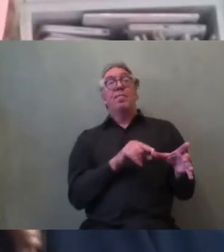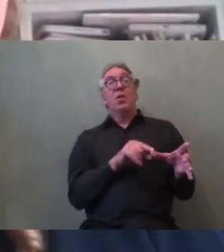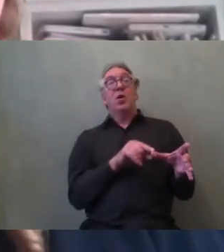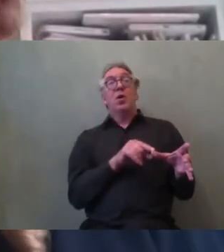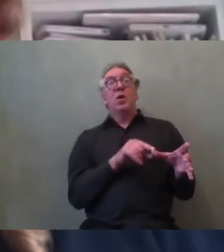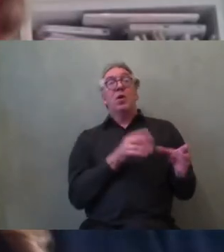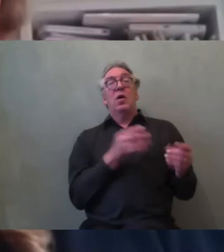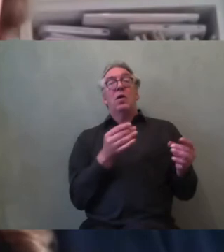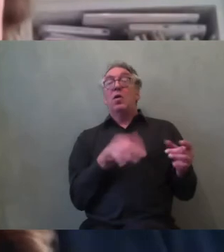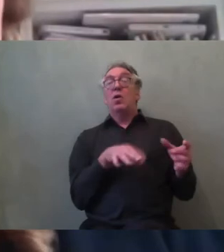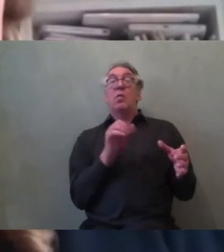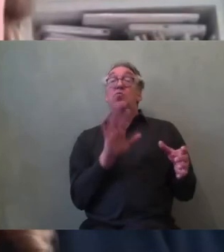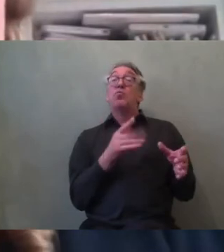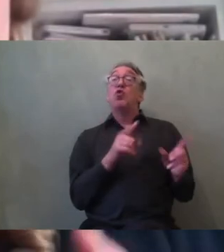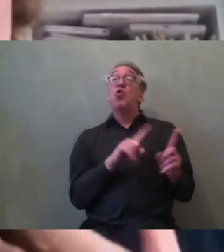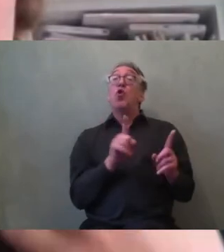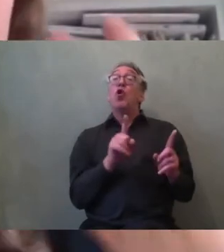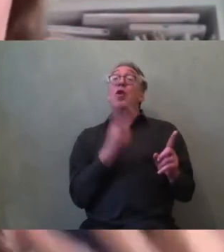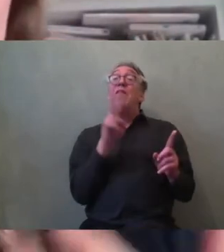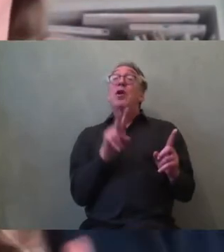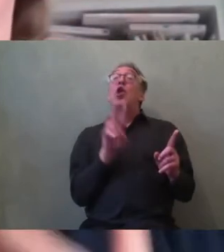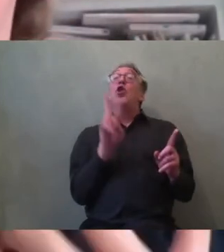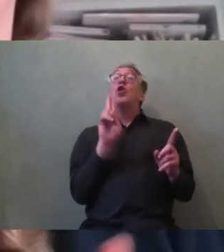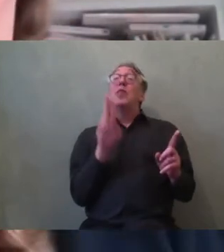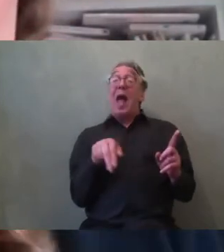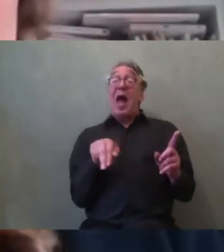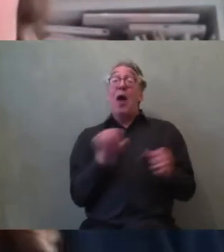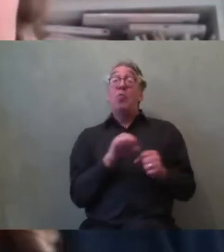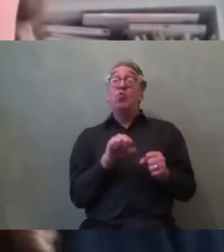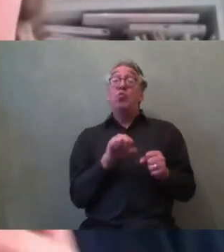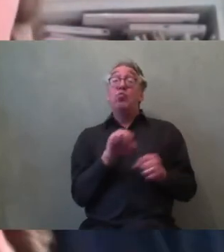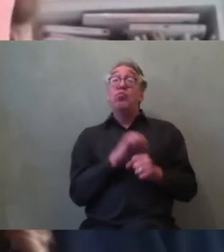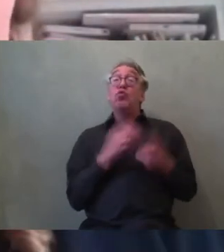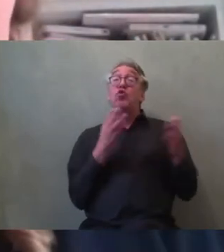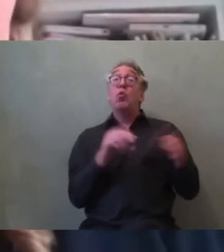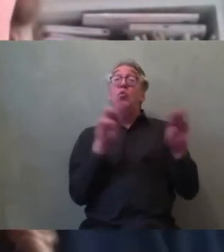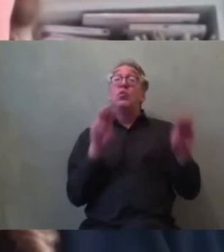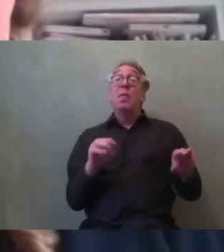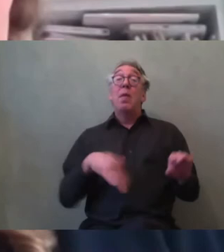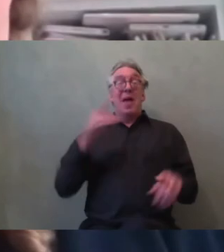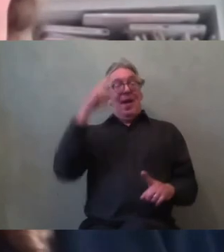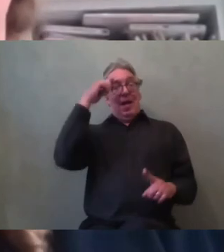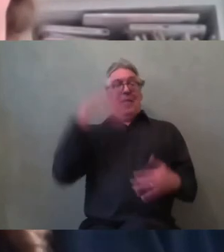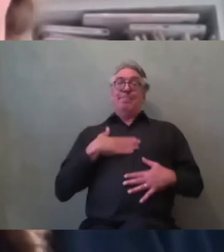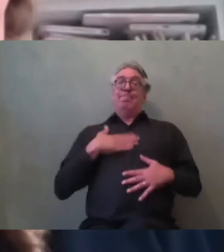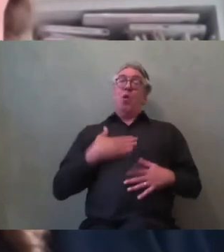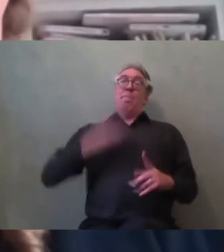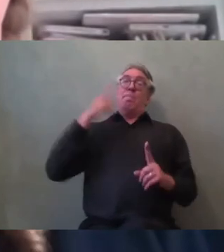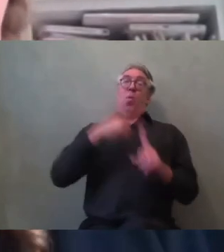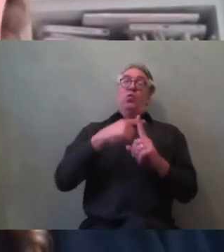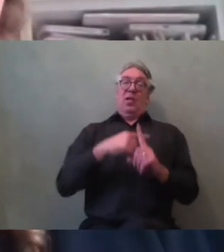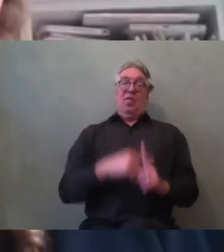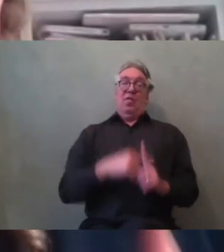tot 2 weken na hun bezoek aan het museum helderder en positiever waren dan een vergelijkbare groep die niet naar het museum was